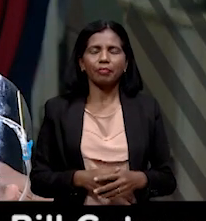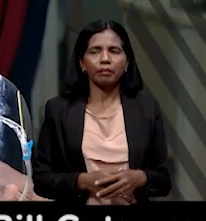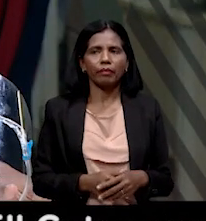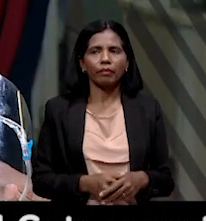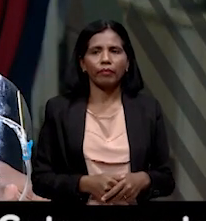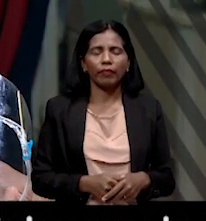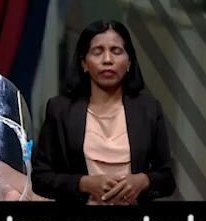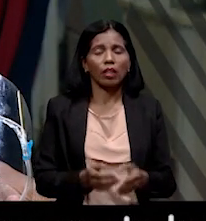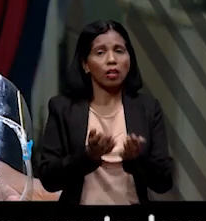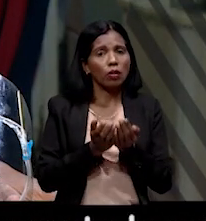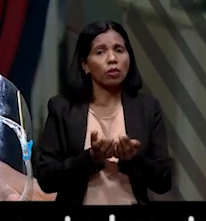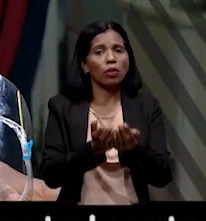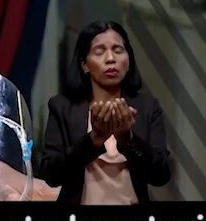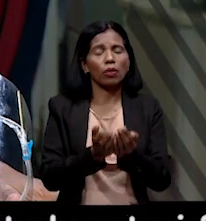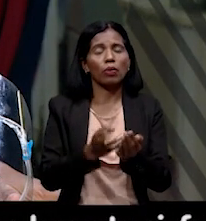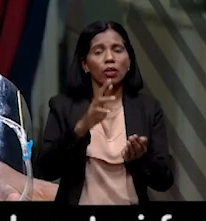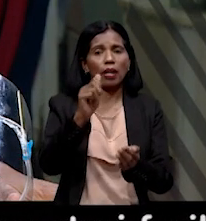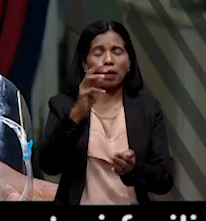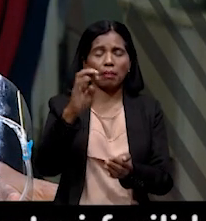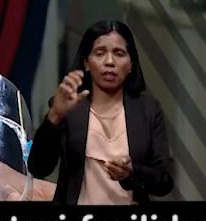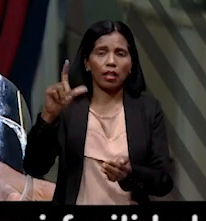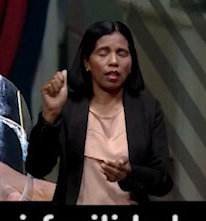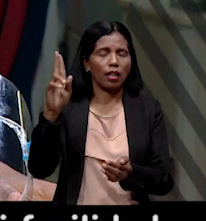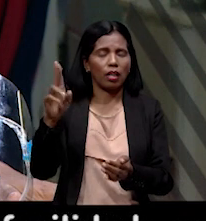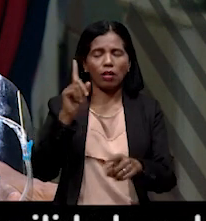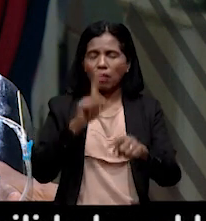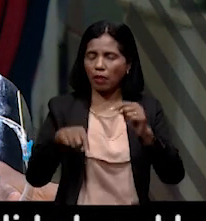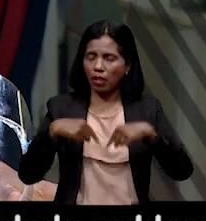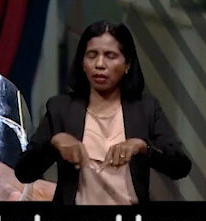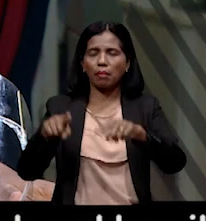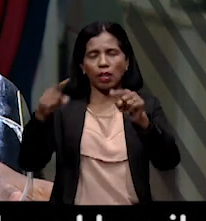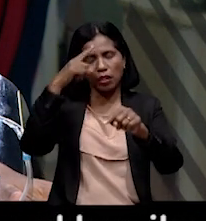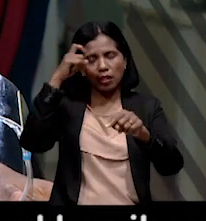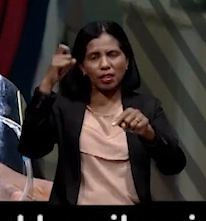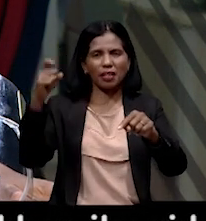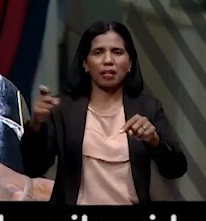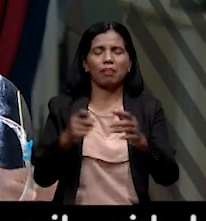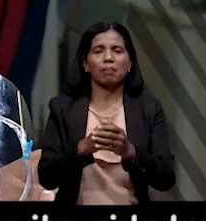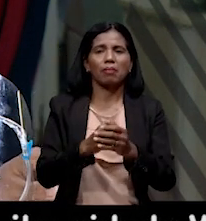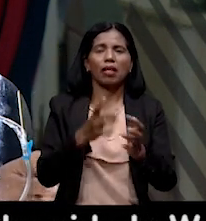Oi, Berlim, Ramelau, Label Halo Pereção, tamo corse corrente tassi no sistema elétrico falha.